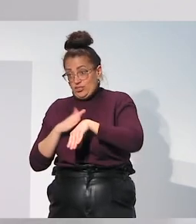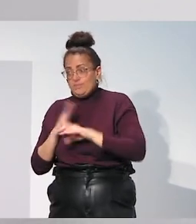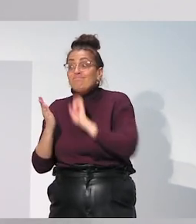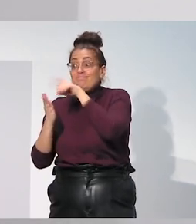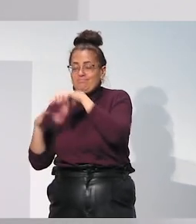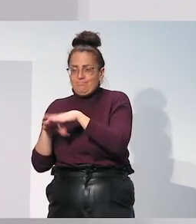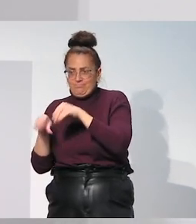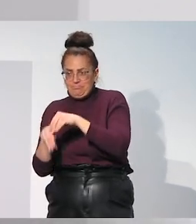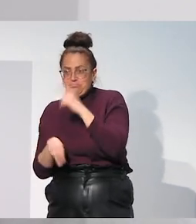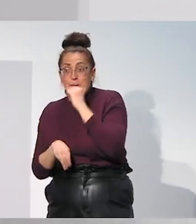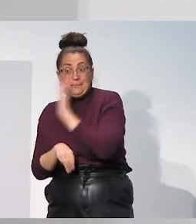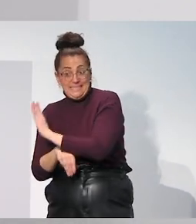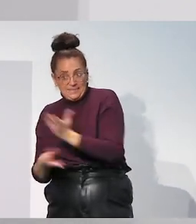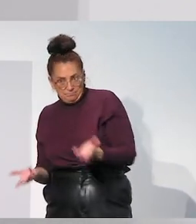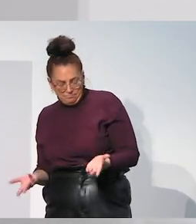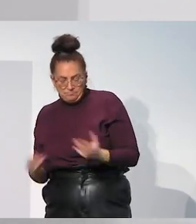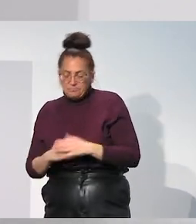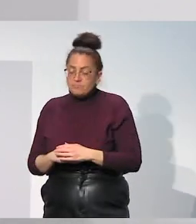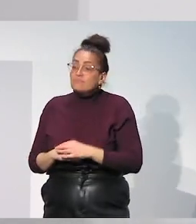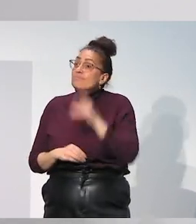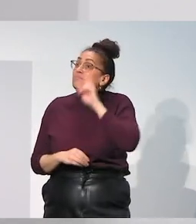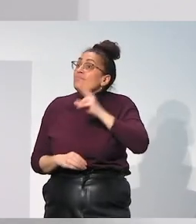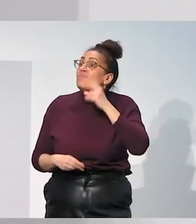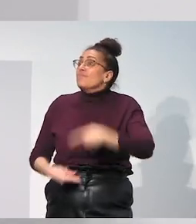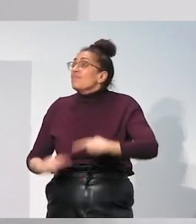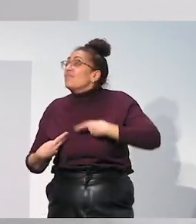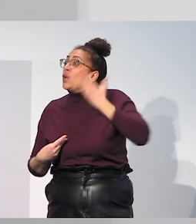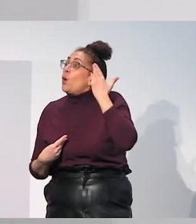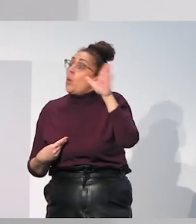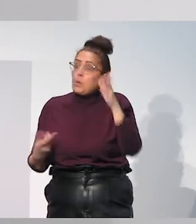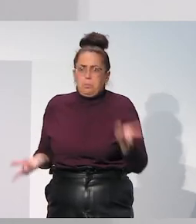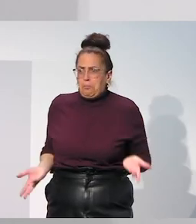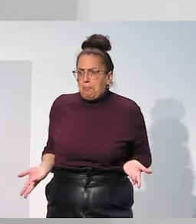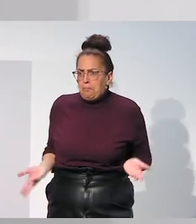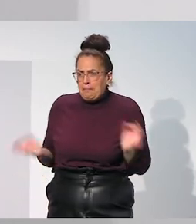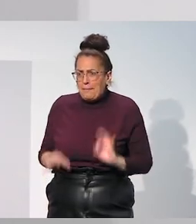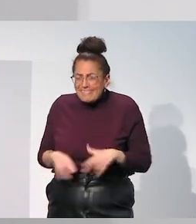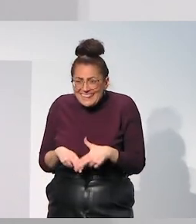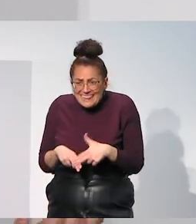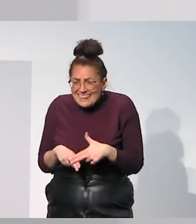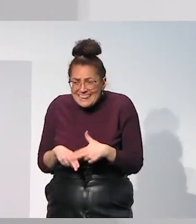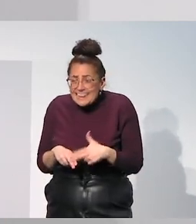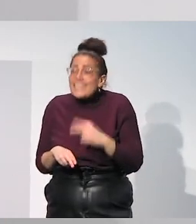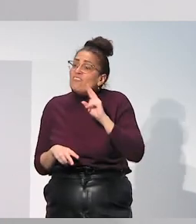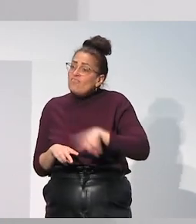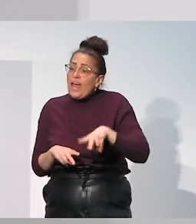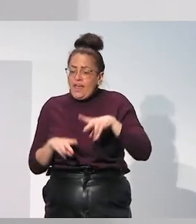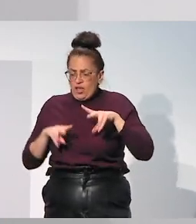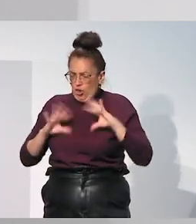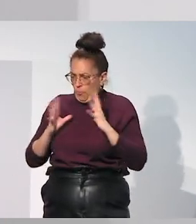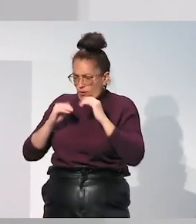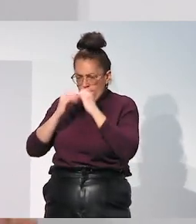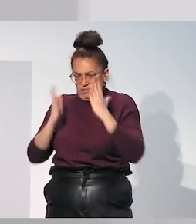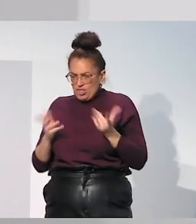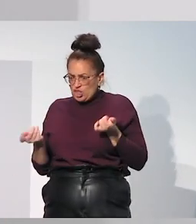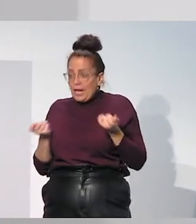une fois, elle n'en avait pas rêvé d'autre, hein, est tissé de tâches domestiques que sa mère lui a d'ailleurs enseigné à accomplir. Hein. Elle